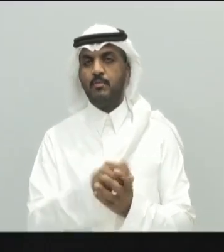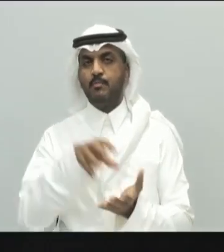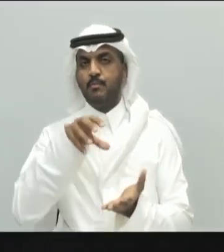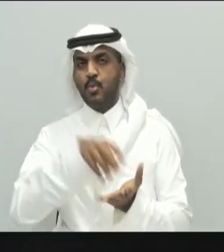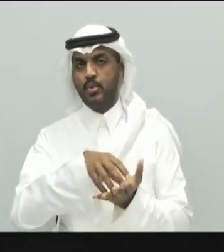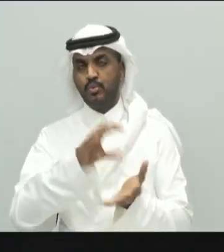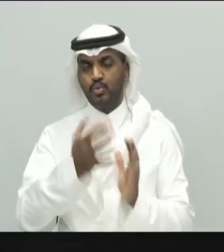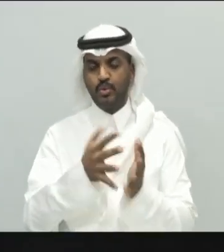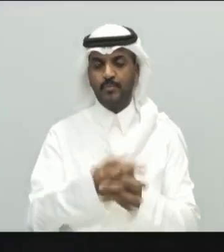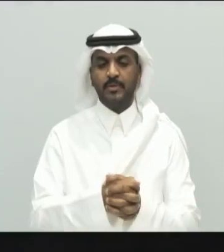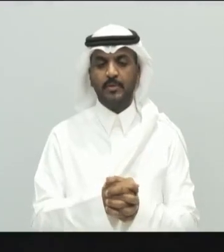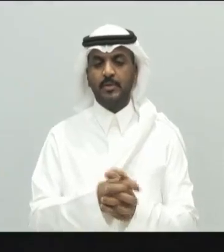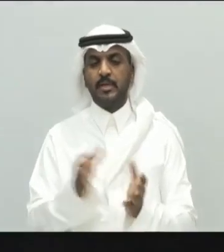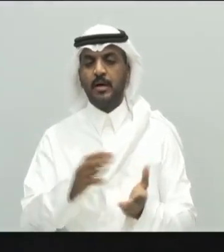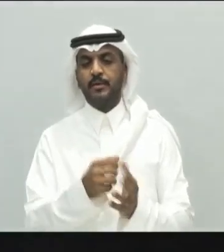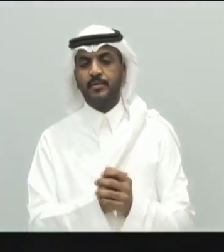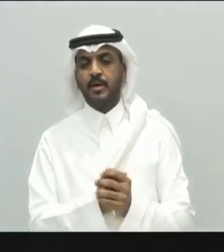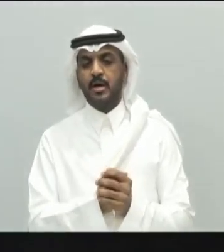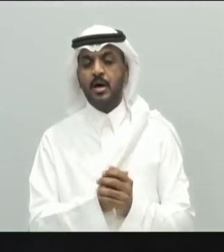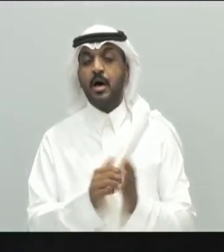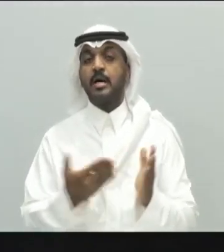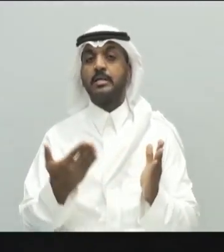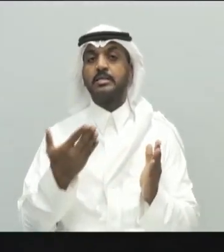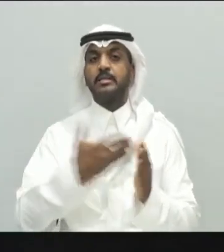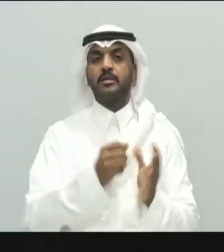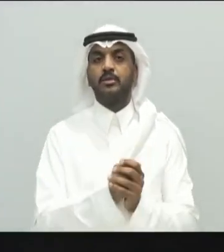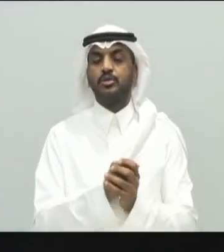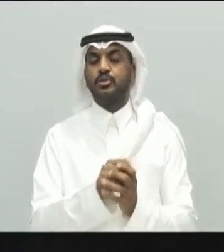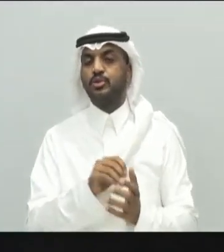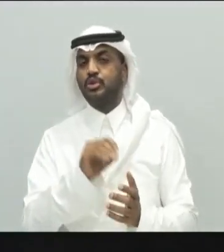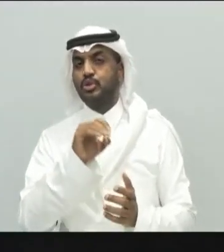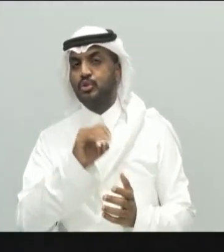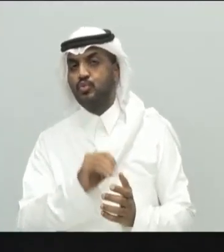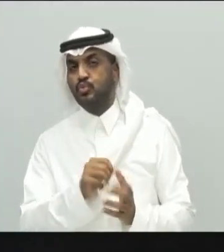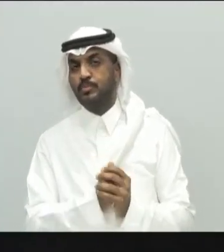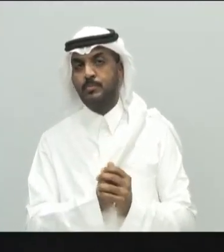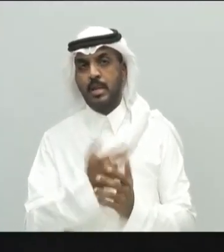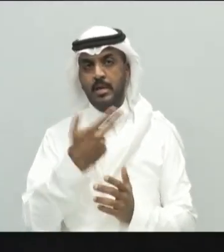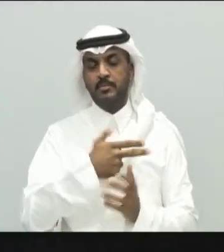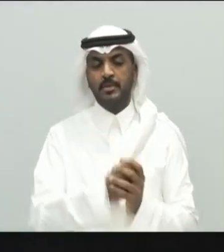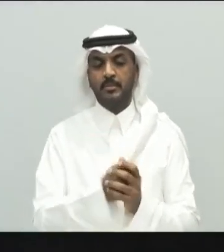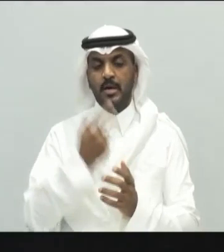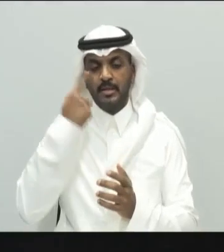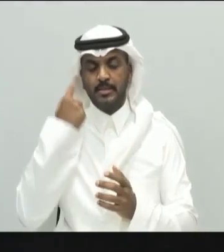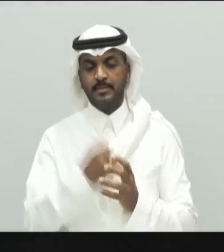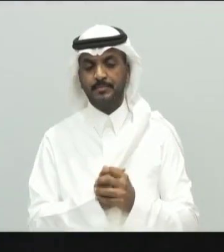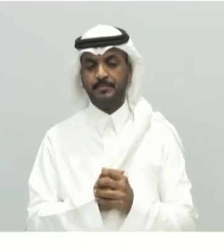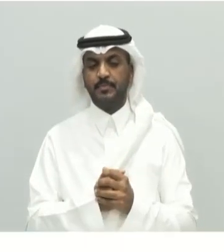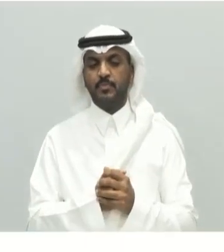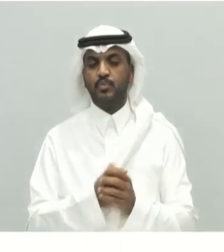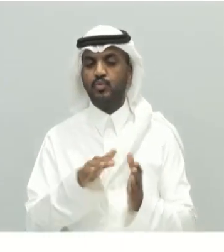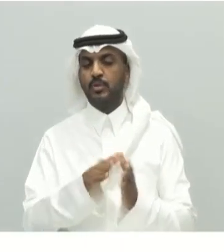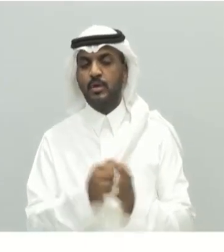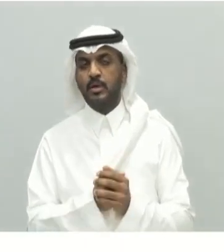الجغرافي تقع المملك يه السعوديه في اقصى الجنوب الغربي من قاره اسيا ذكرنا حد